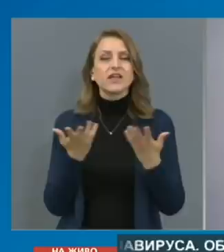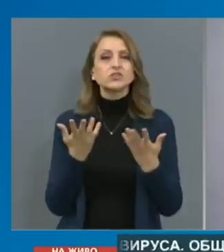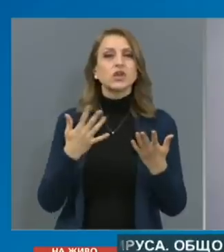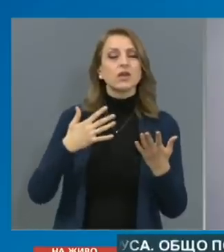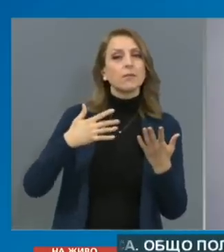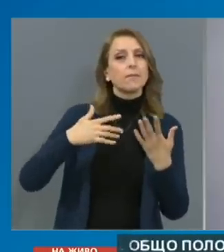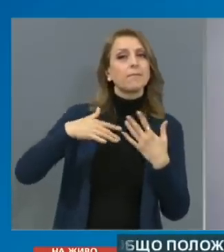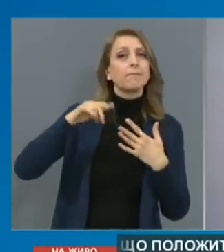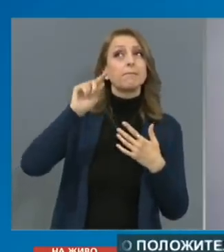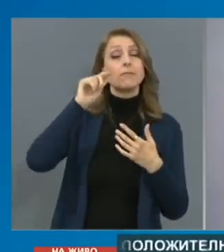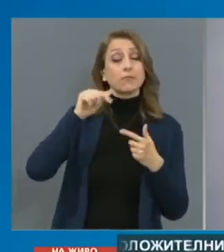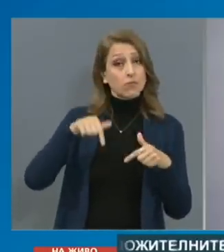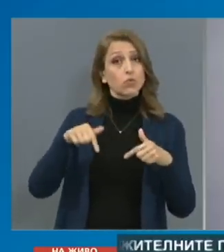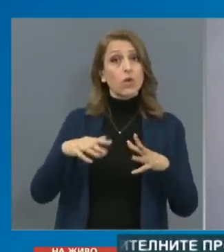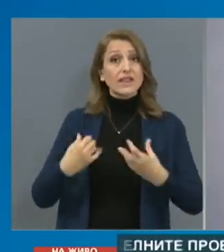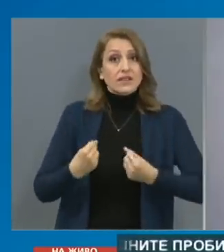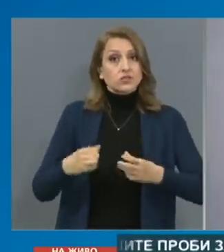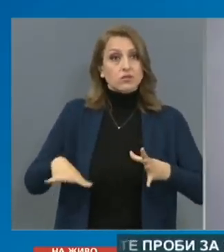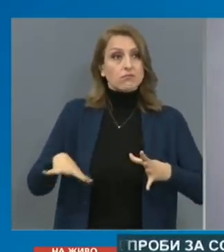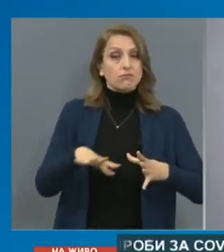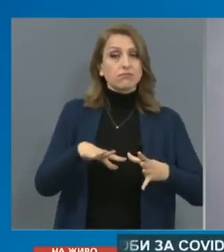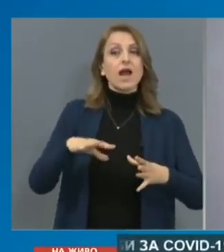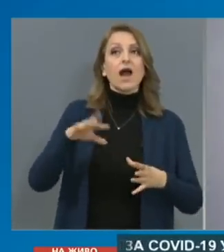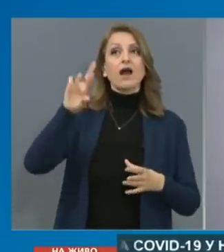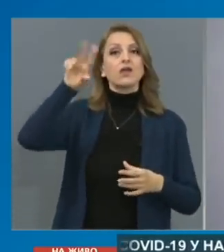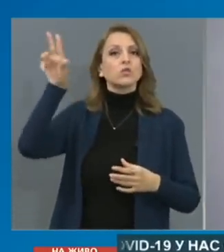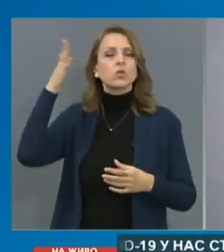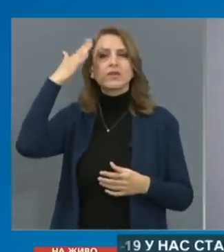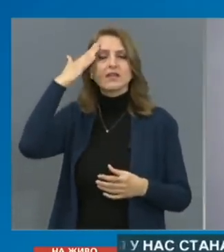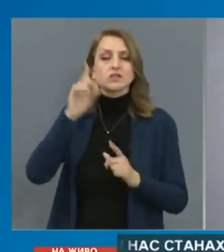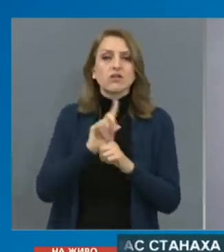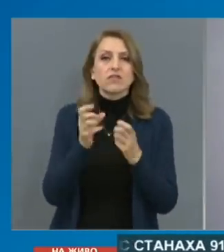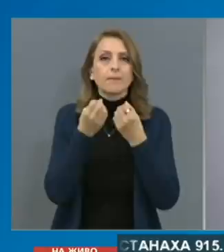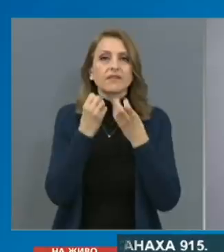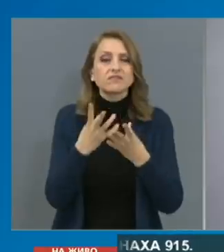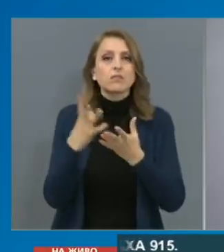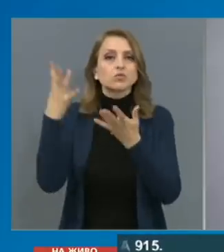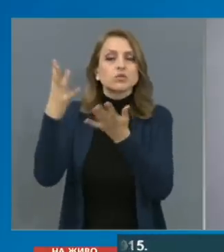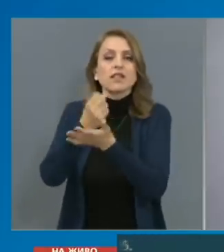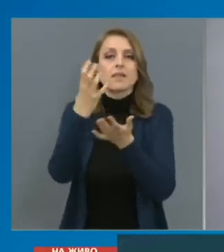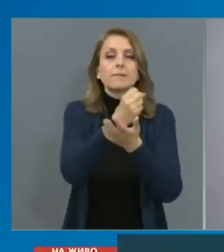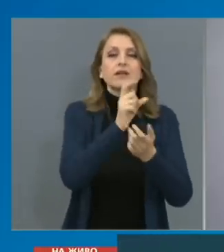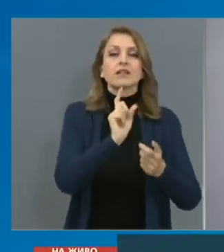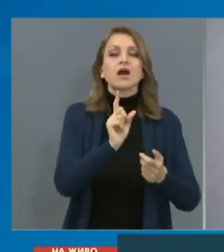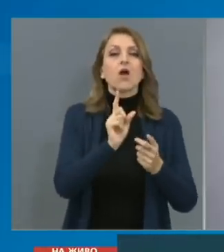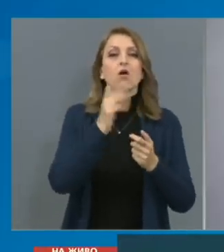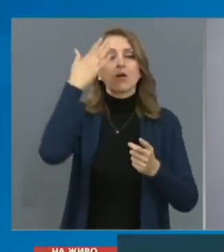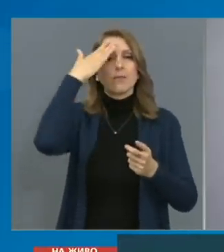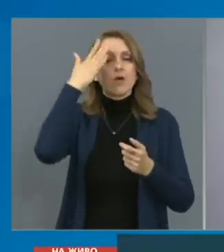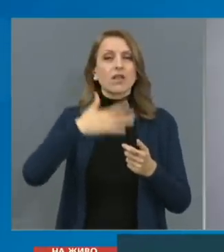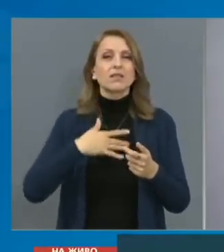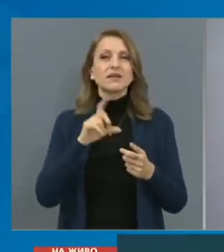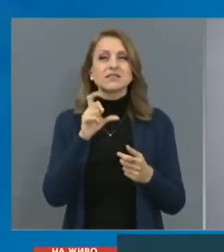възможност повечето държави в света да откриват всичките болни, които са с симптоматика,